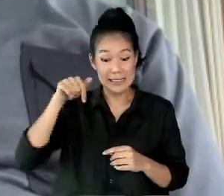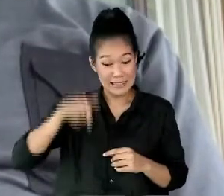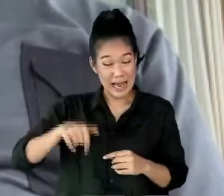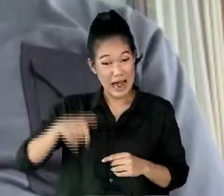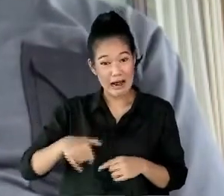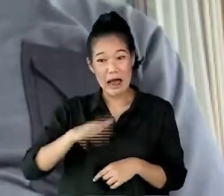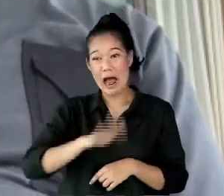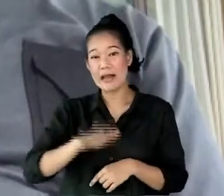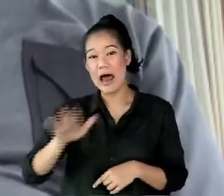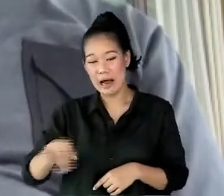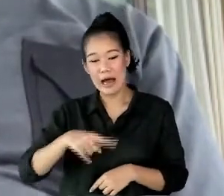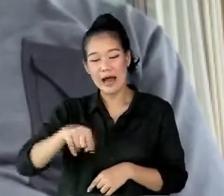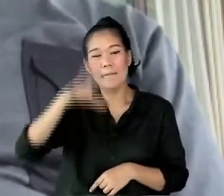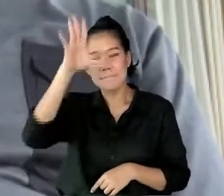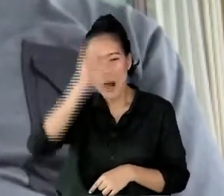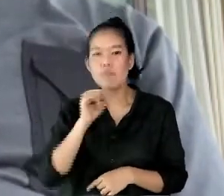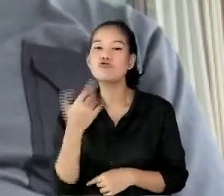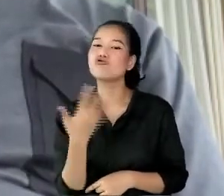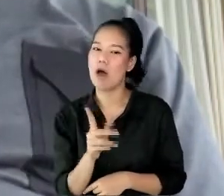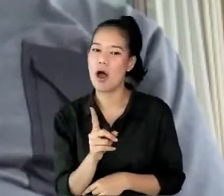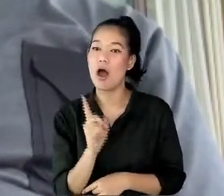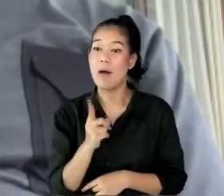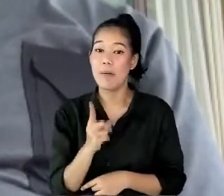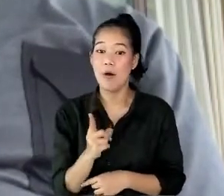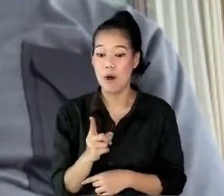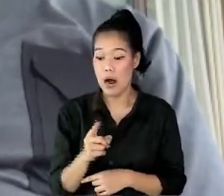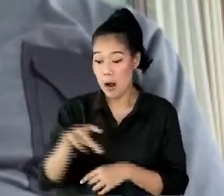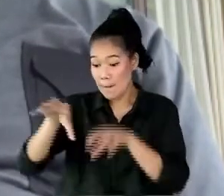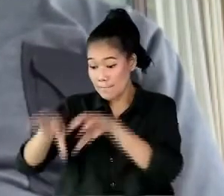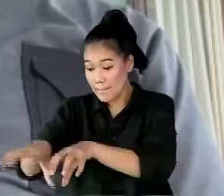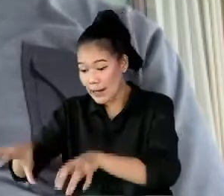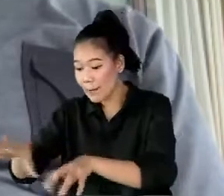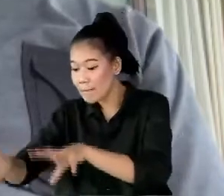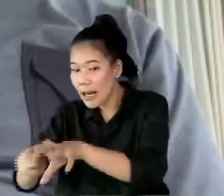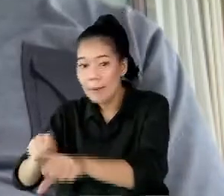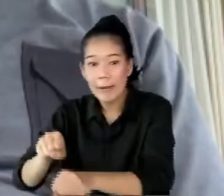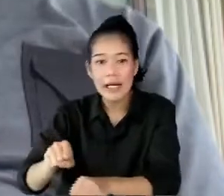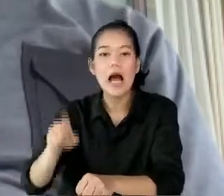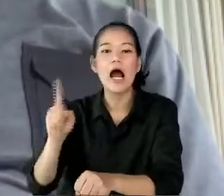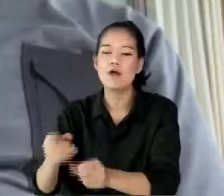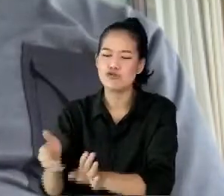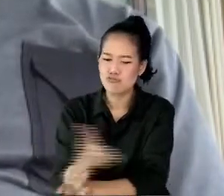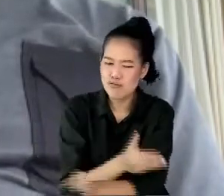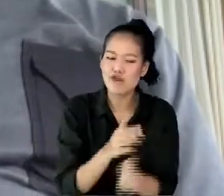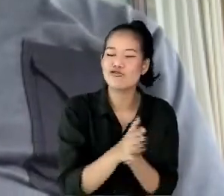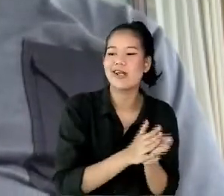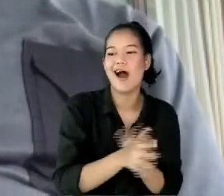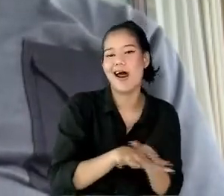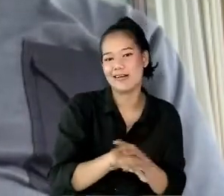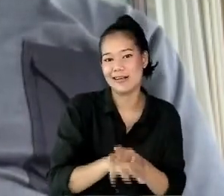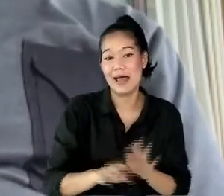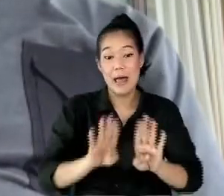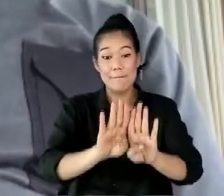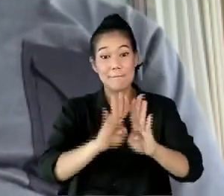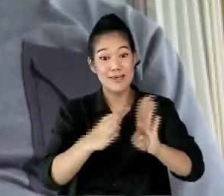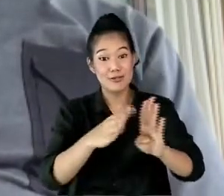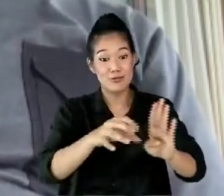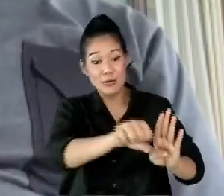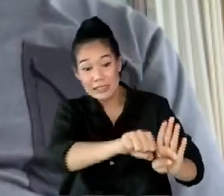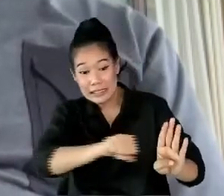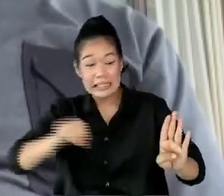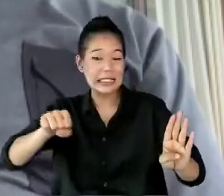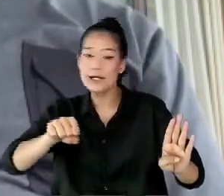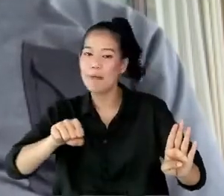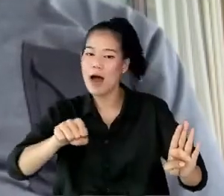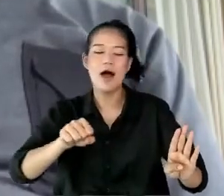yang mereka udah tahu gitu loh, bahwa pegang apapun paket harus cuci tangan. Mereka buka pintu terima